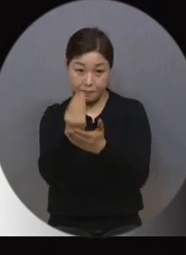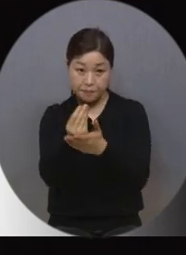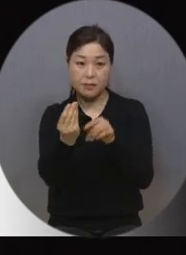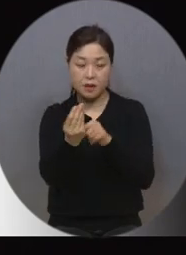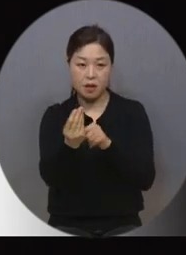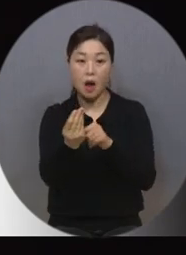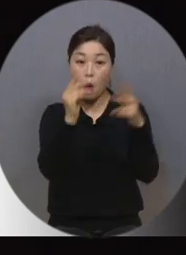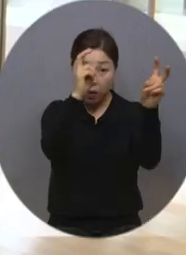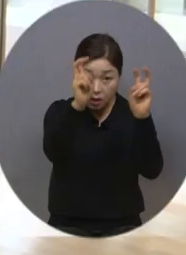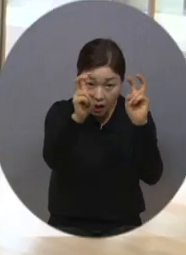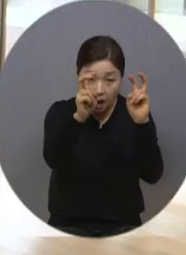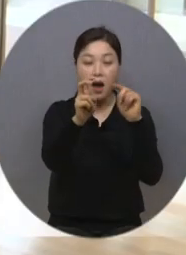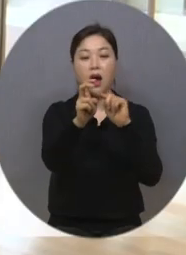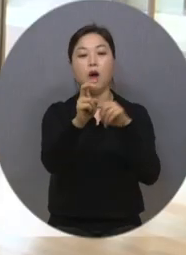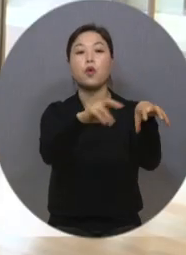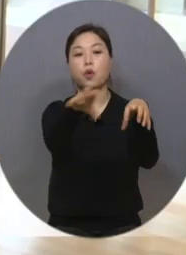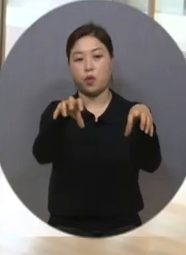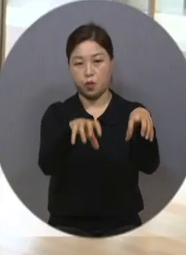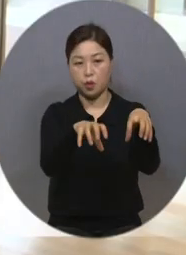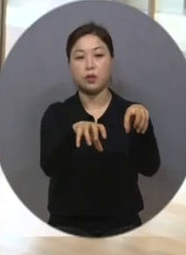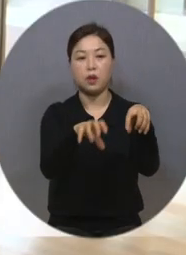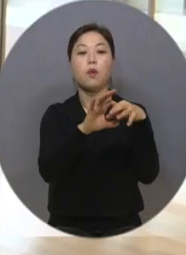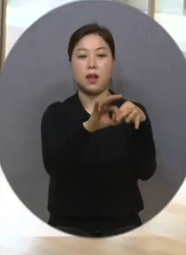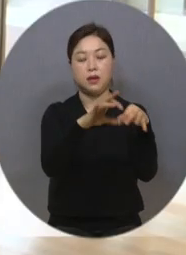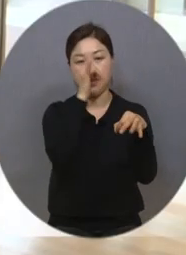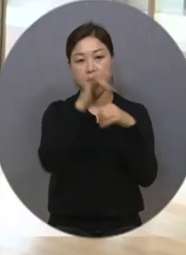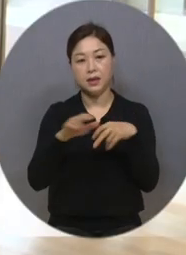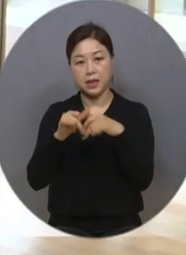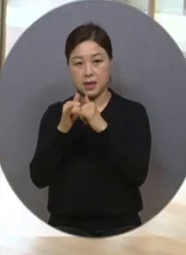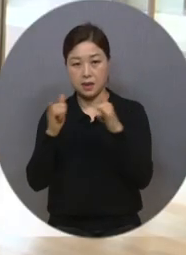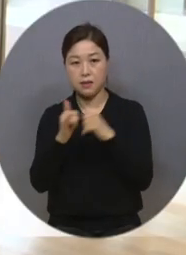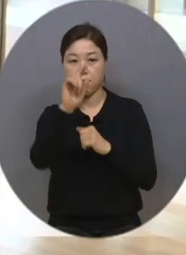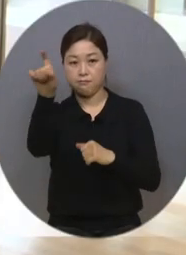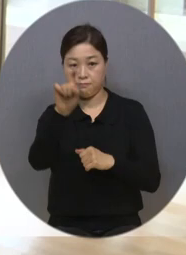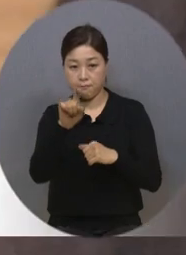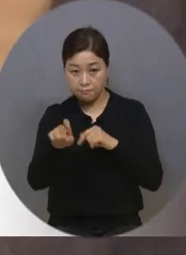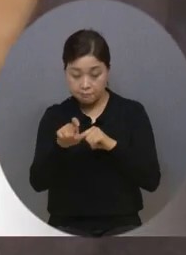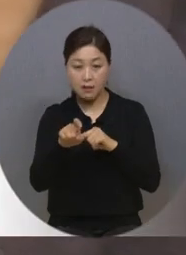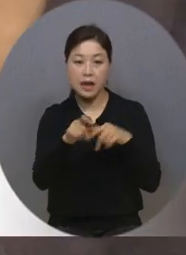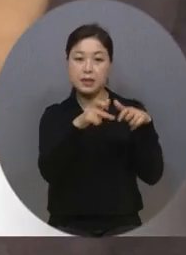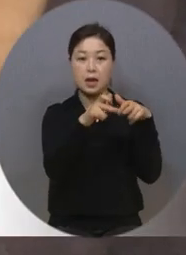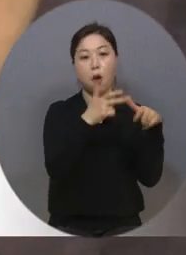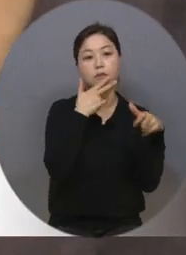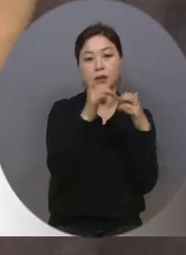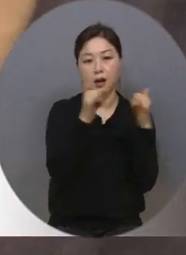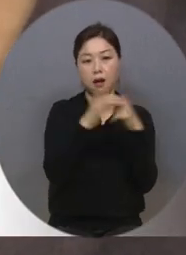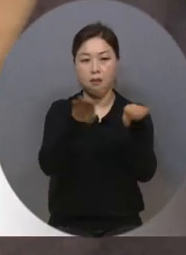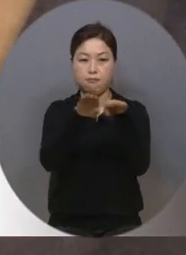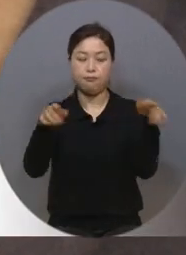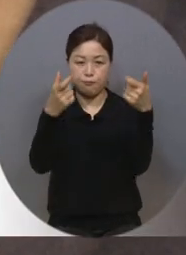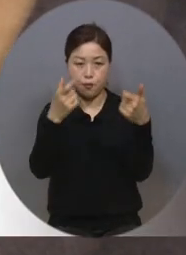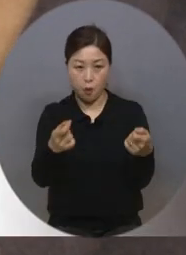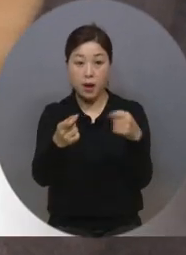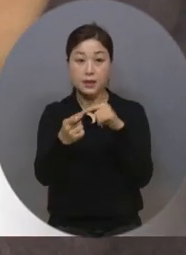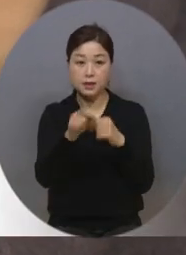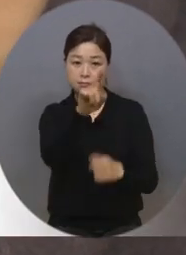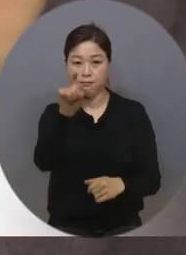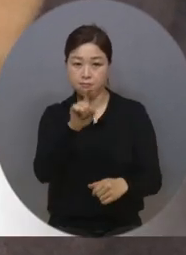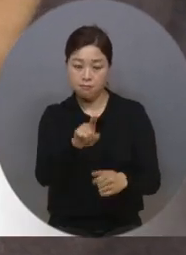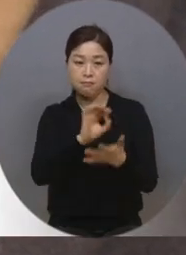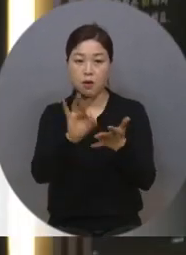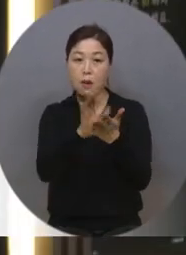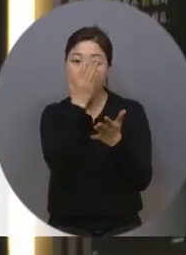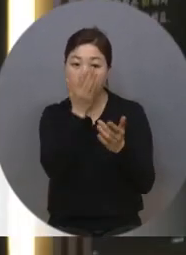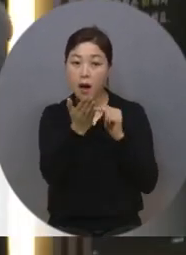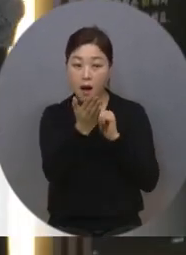제공기관을 대상으로 하며 장애인이 키오스크나 모바일 앱에 비장애인과 동등하게 접근하고 이용하는데 필요한